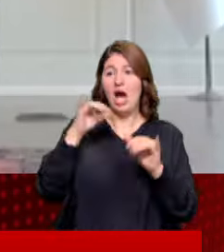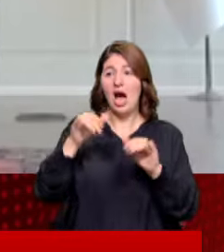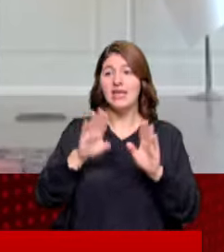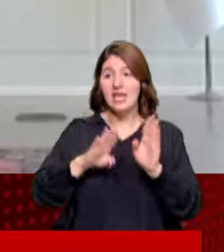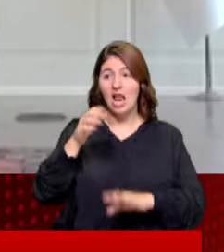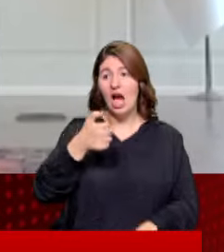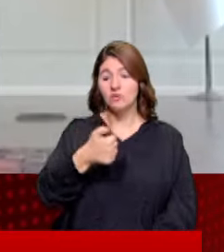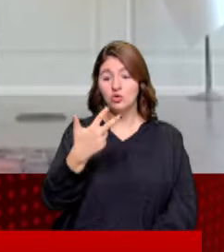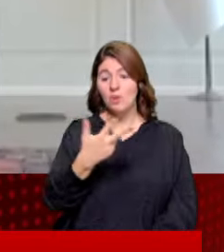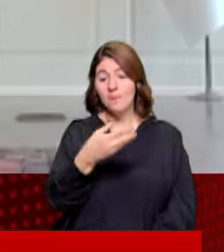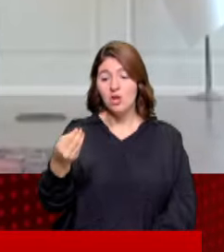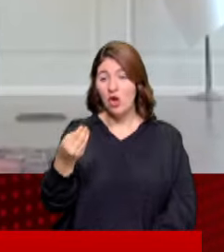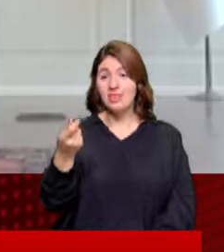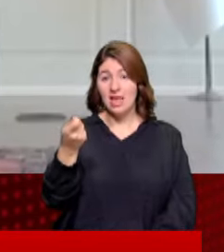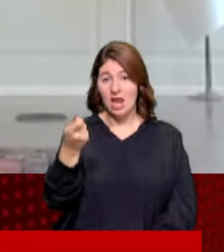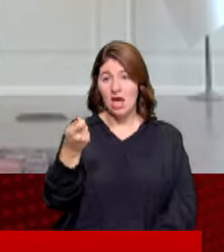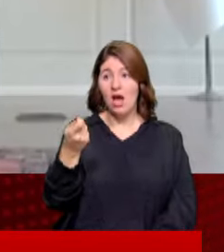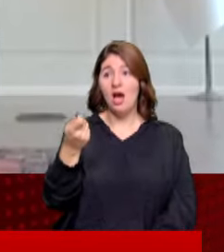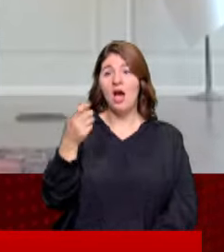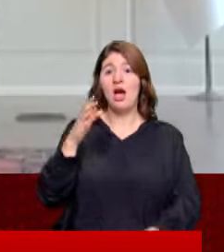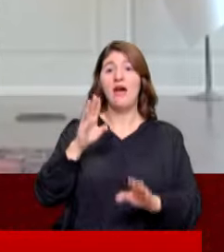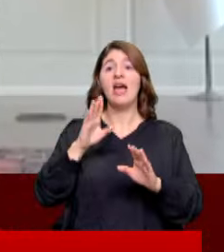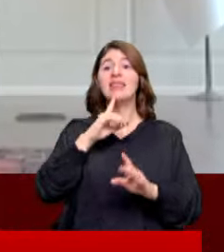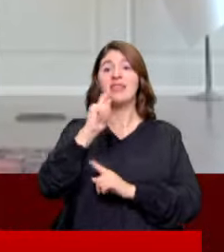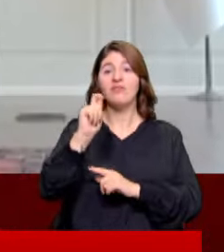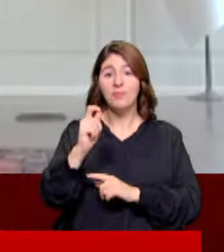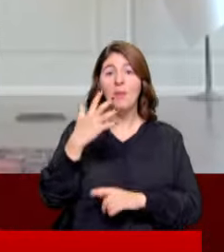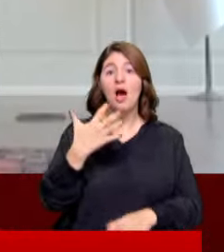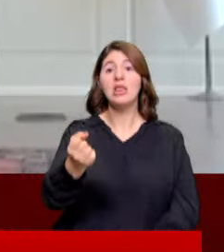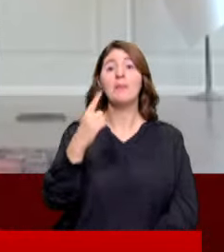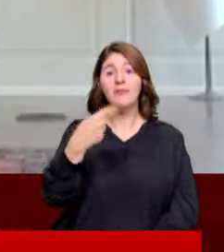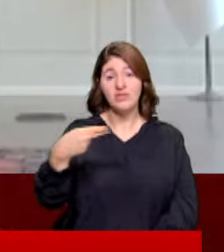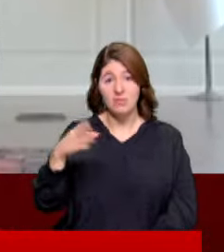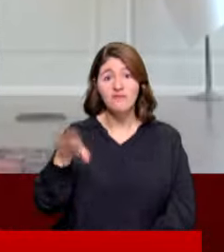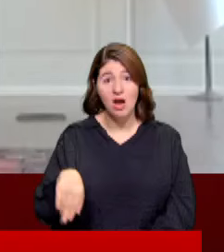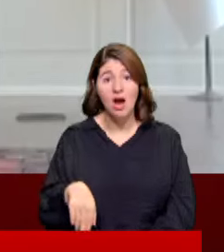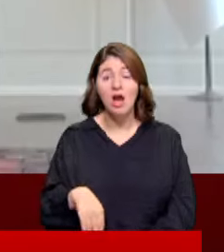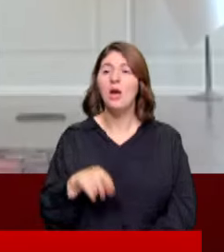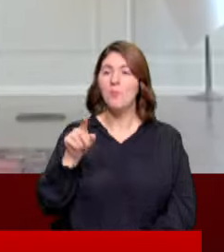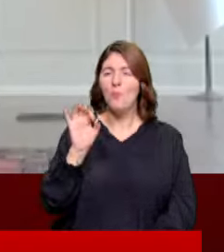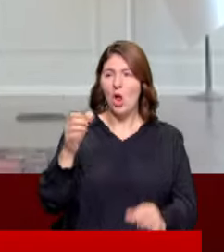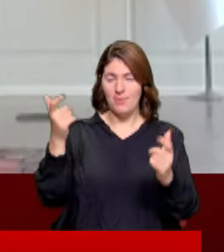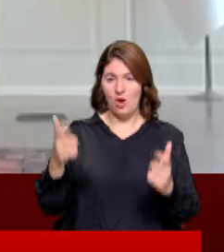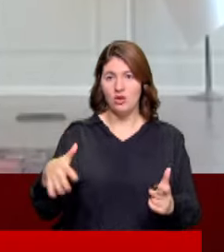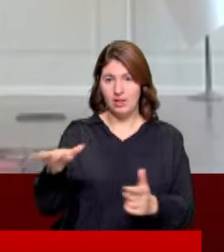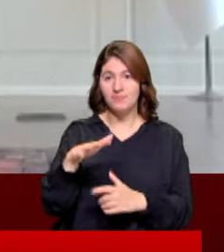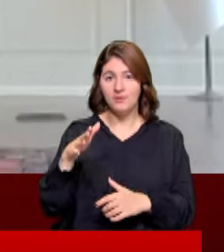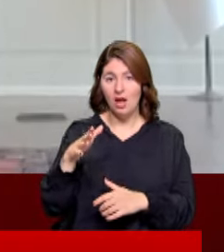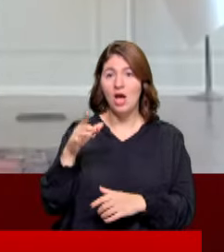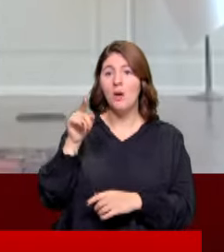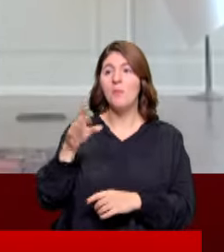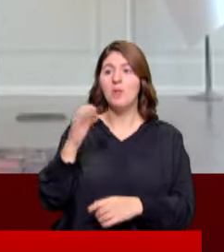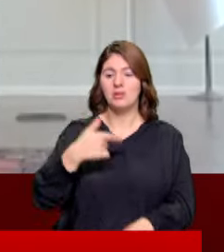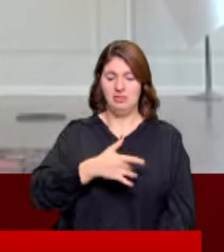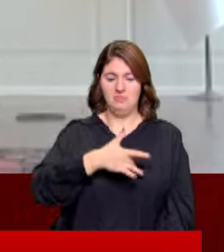ihaleye 63 milyon lira verip alamayan bir firma da var. Yani böyle bir ortamda, böyle bir